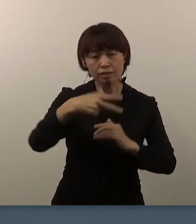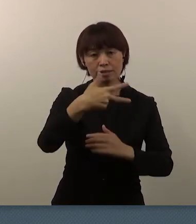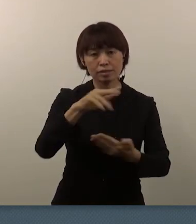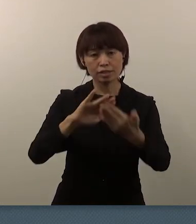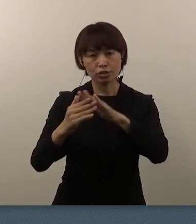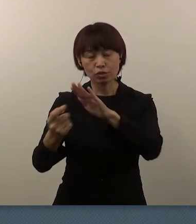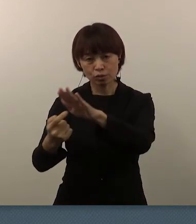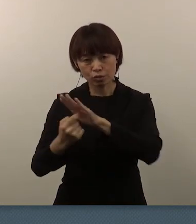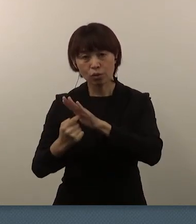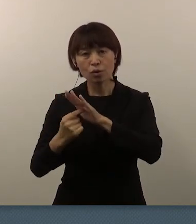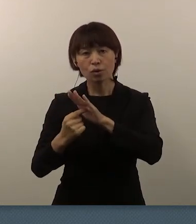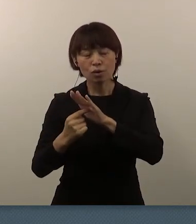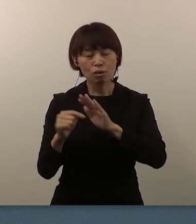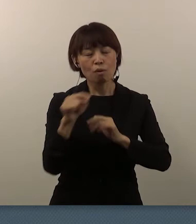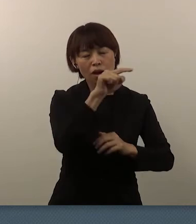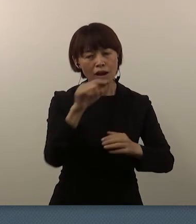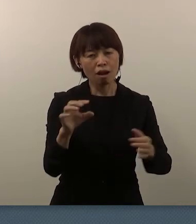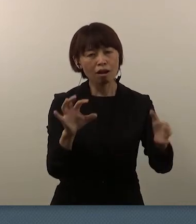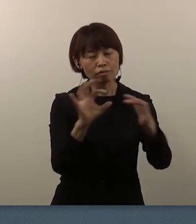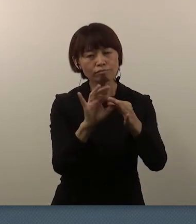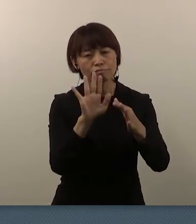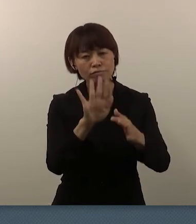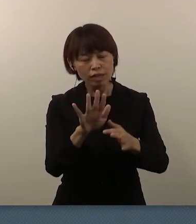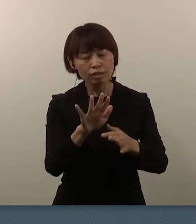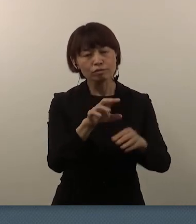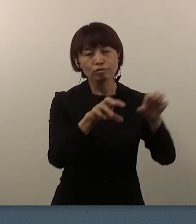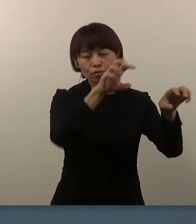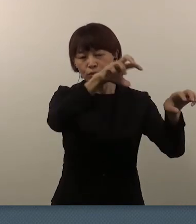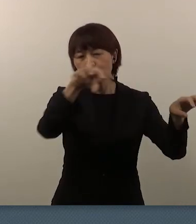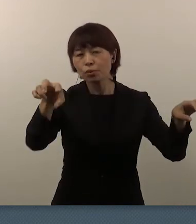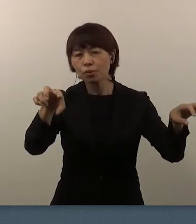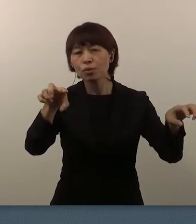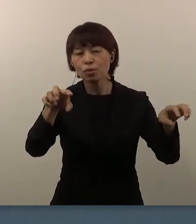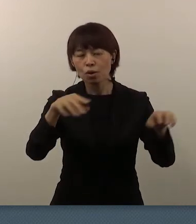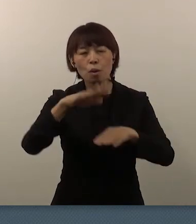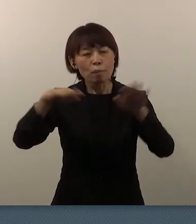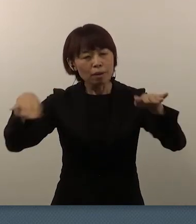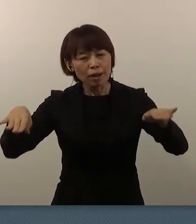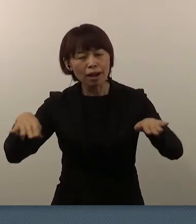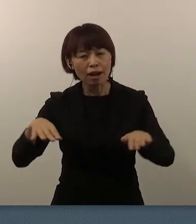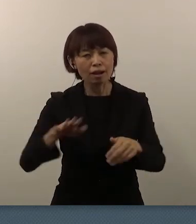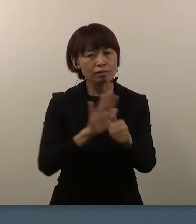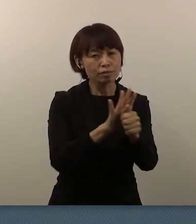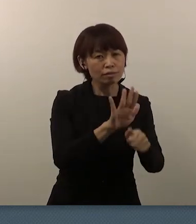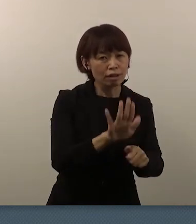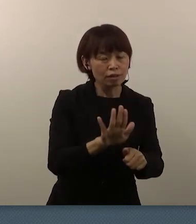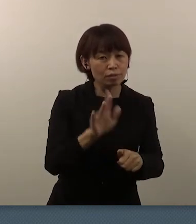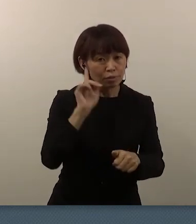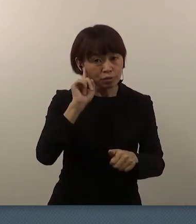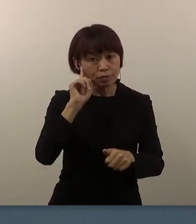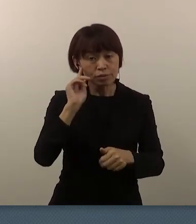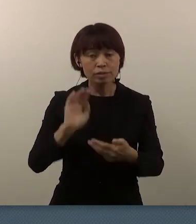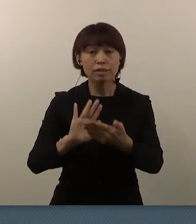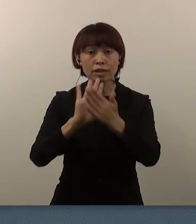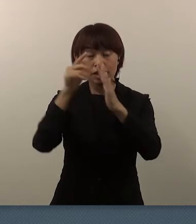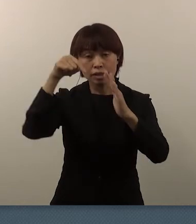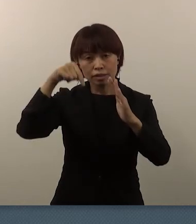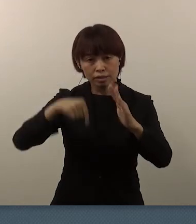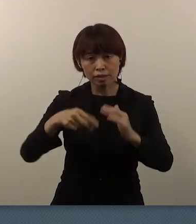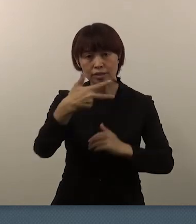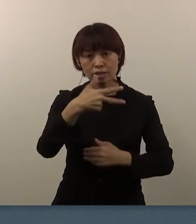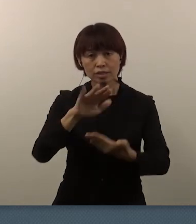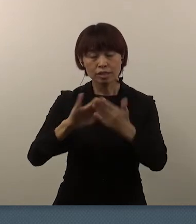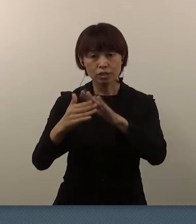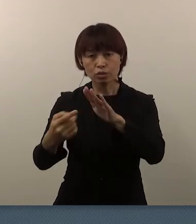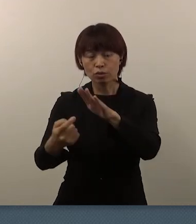妹自治体であったりとか交流都市であったりとかやってると思うんですが、県内の市町村からの応援を県としては取りま